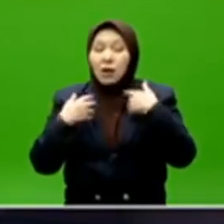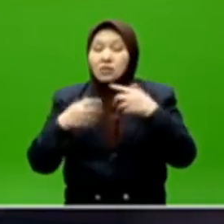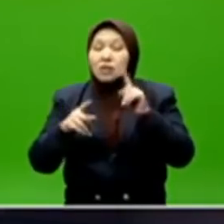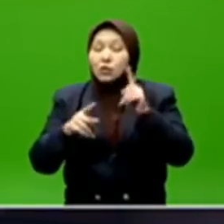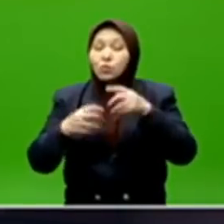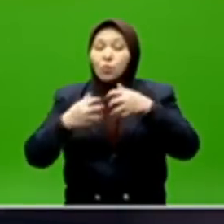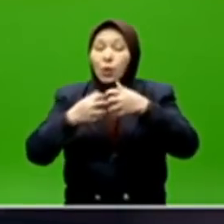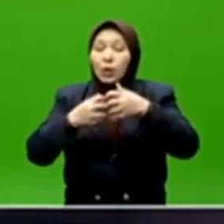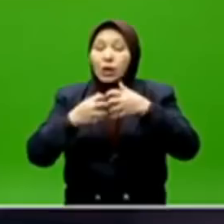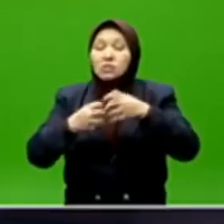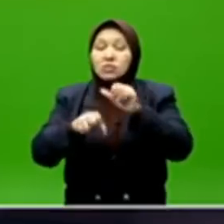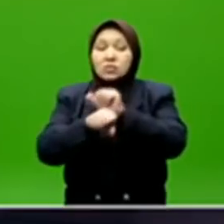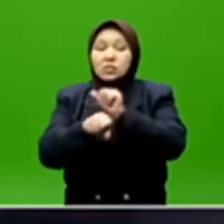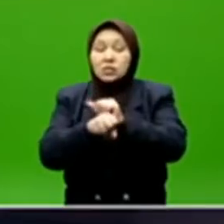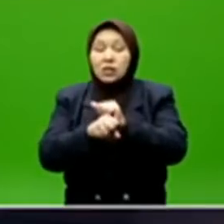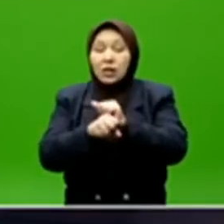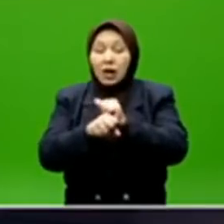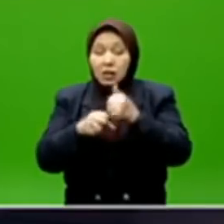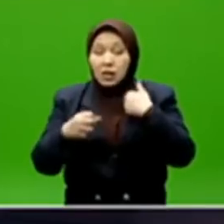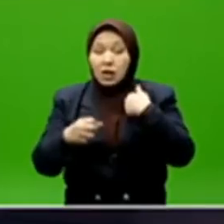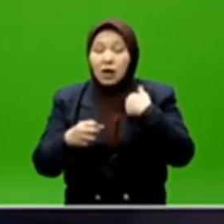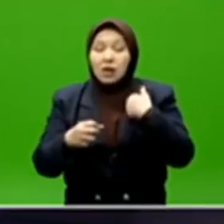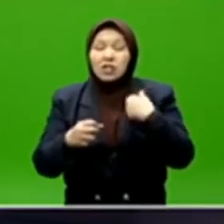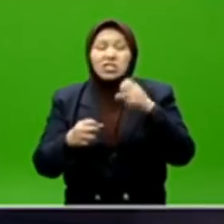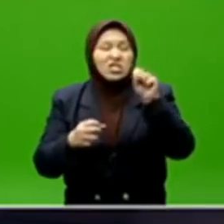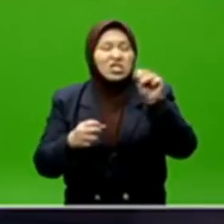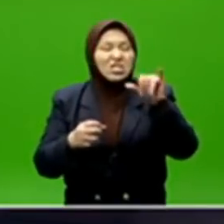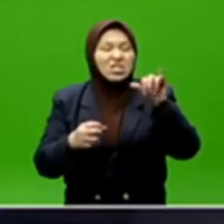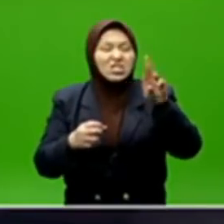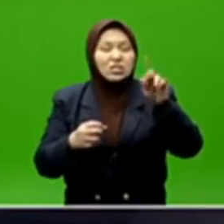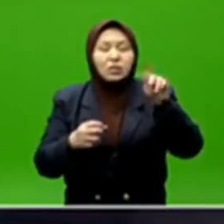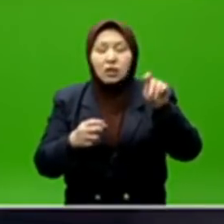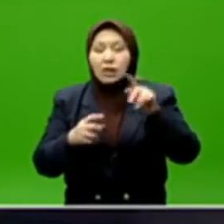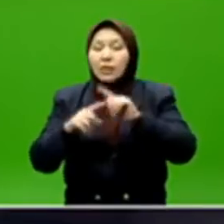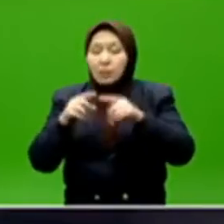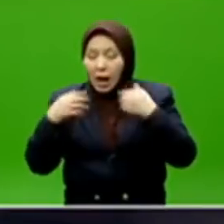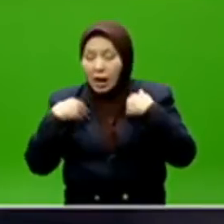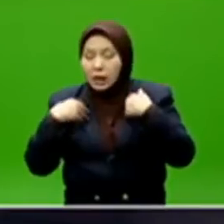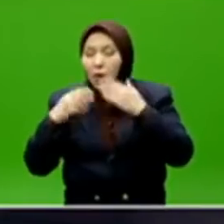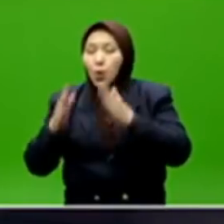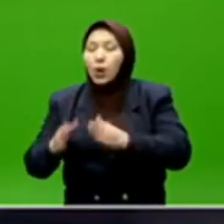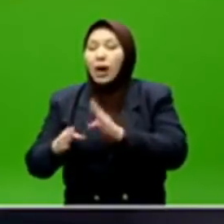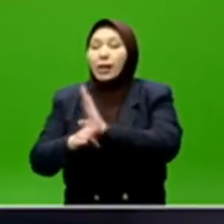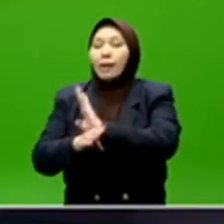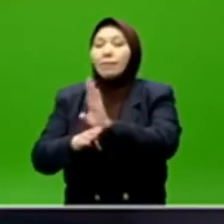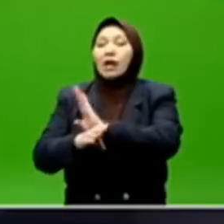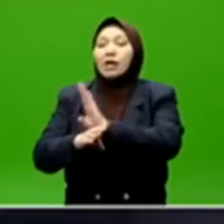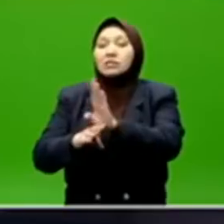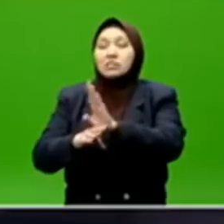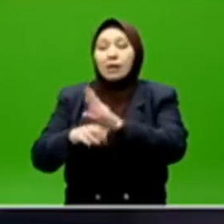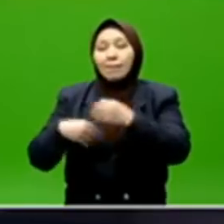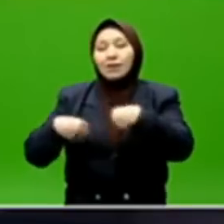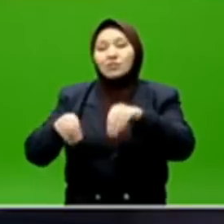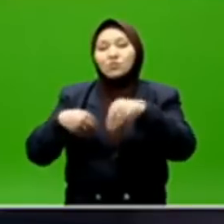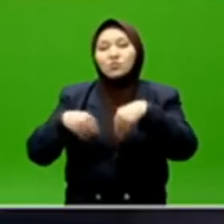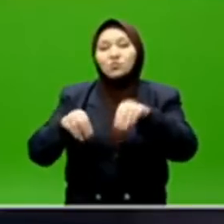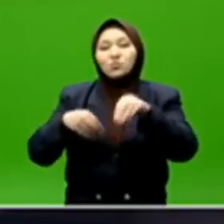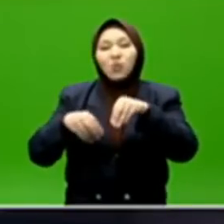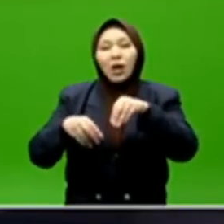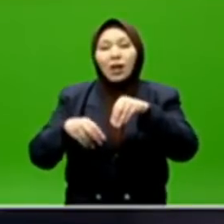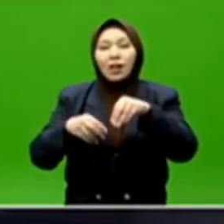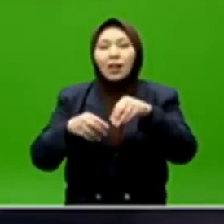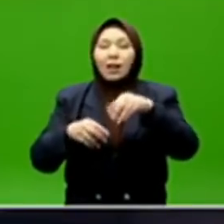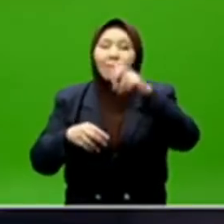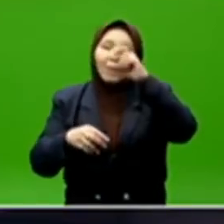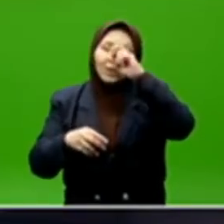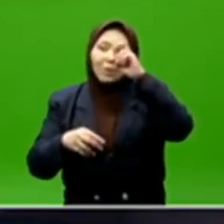bukan sekadar di sebalik berhala itu syirik, tapi ada orang businessman yang push untuk menjual produk tersebut. Itu